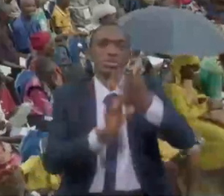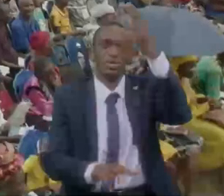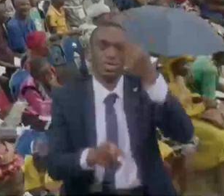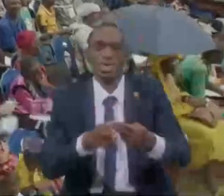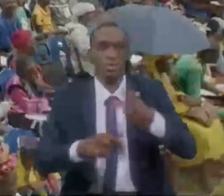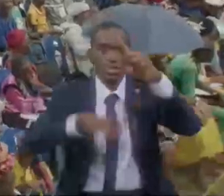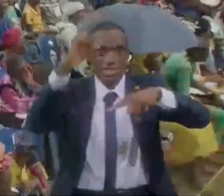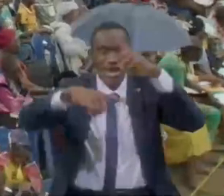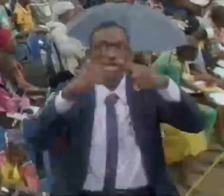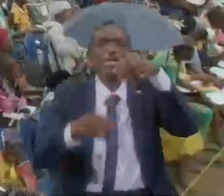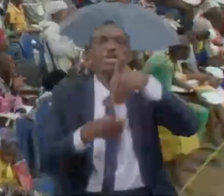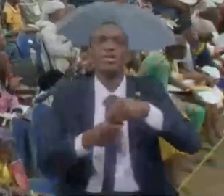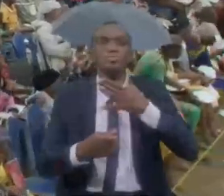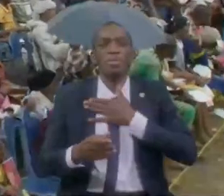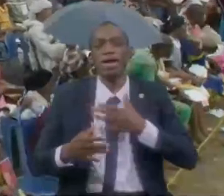Dans ma vie,